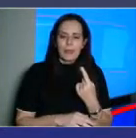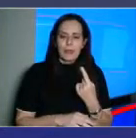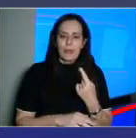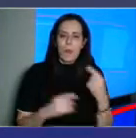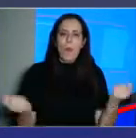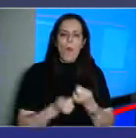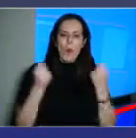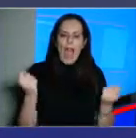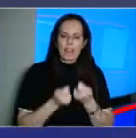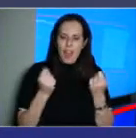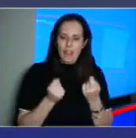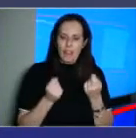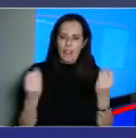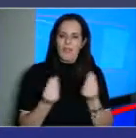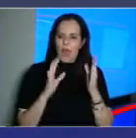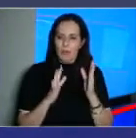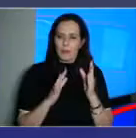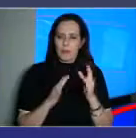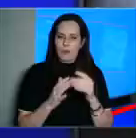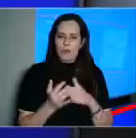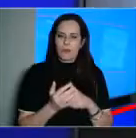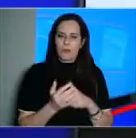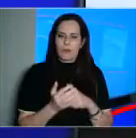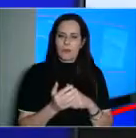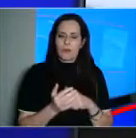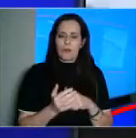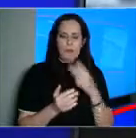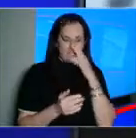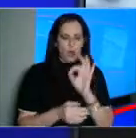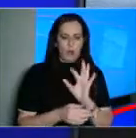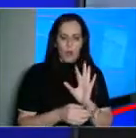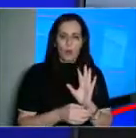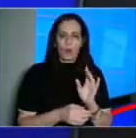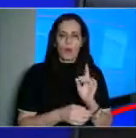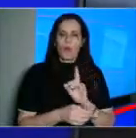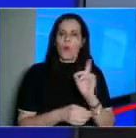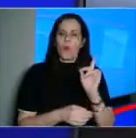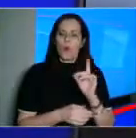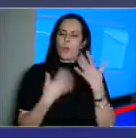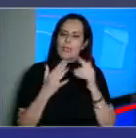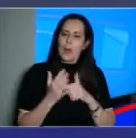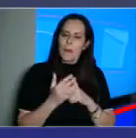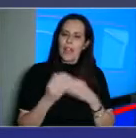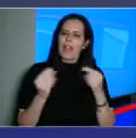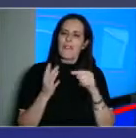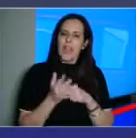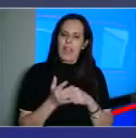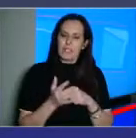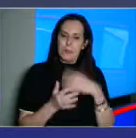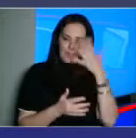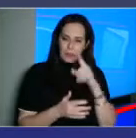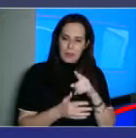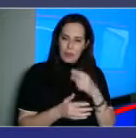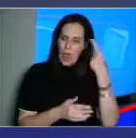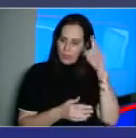פרופוגנדה דברים מסוימים, בלשון כאילו ניסיון לפגוע. הוא מספר על העניין הזה שמזרחים